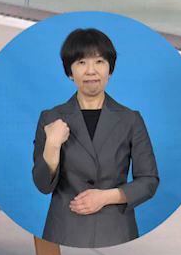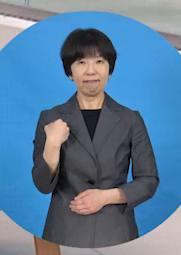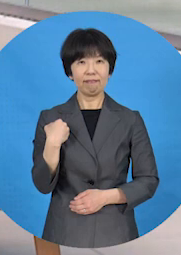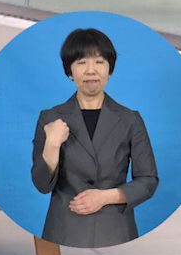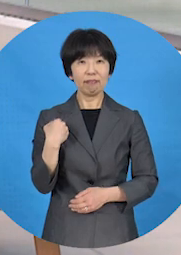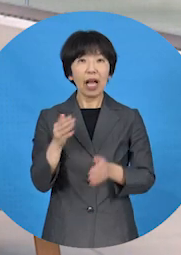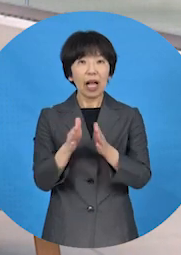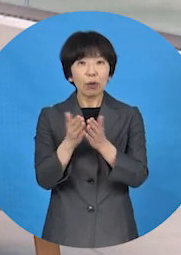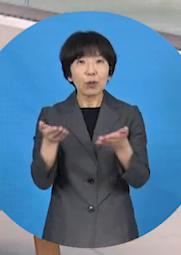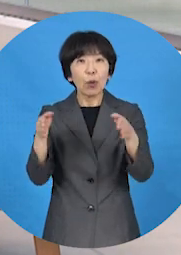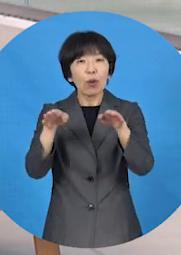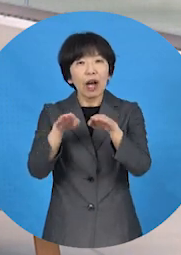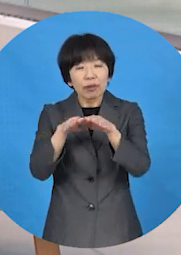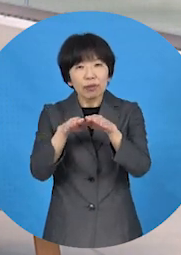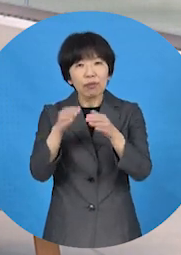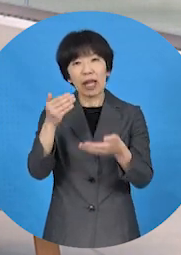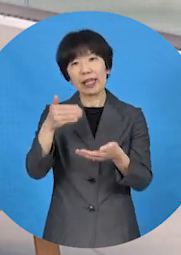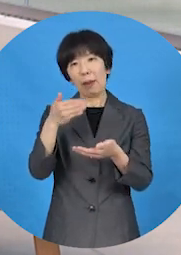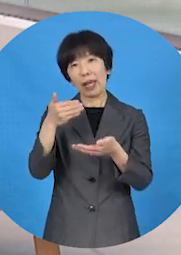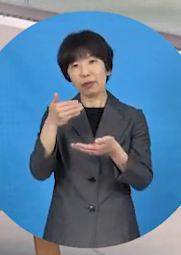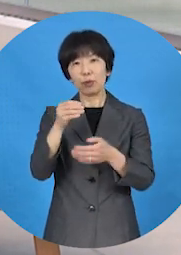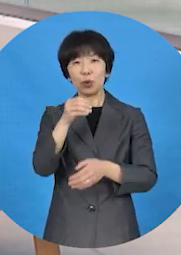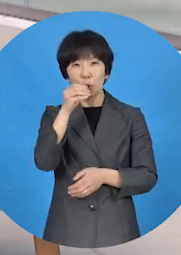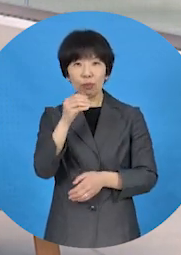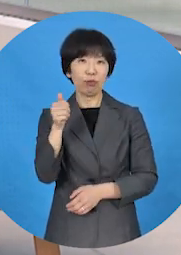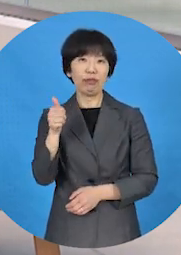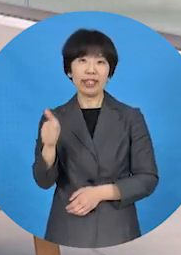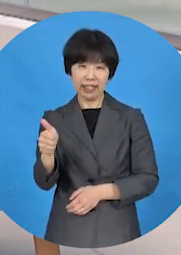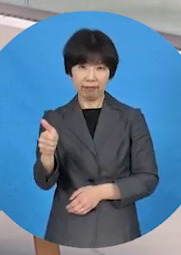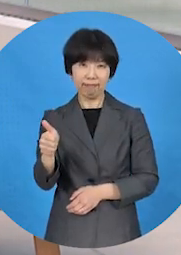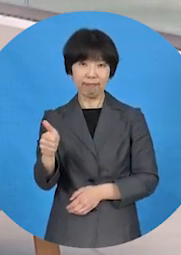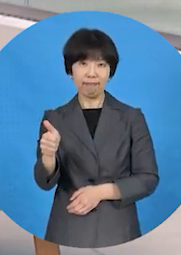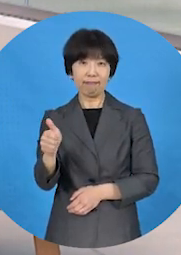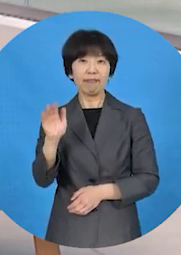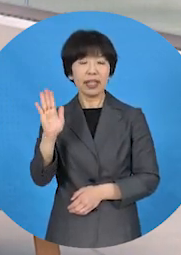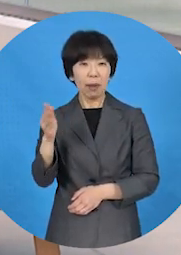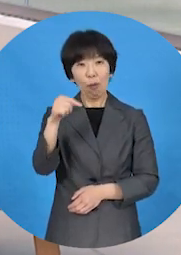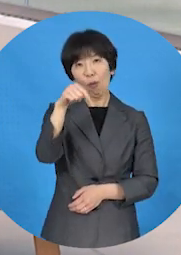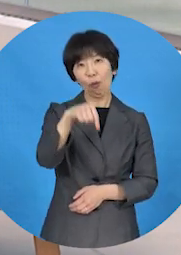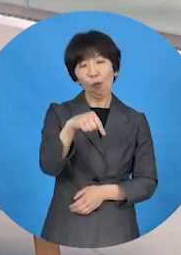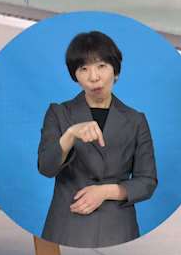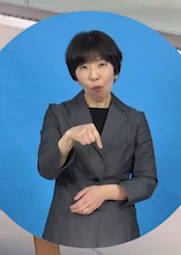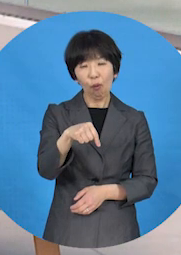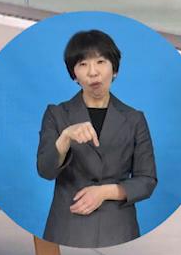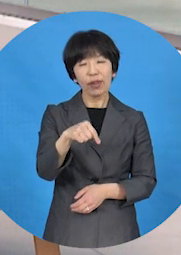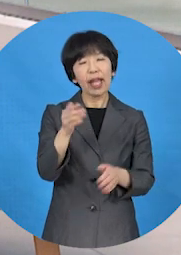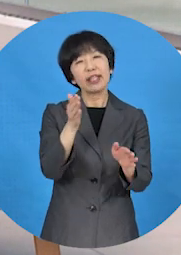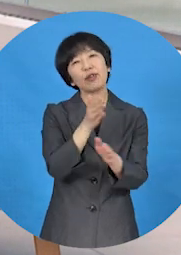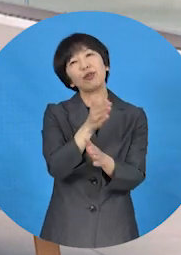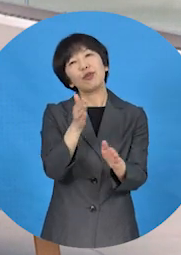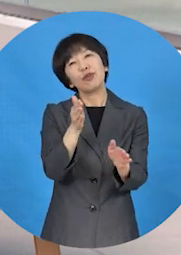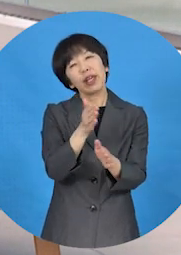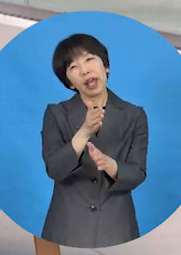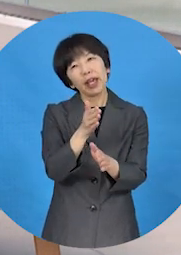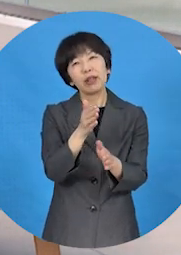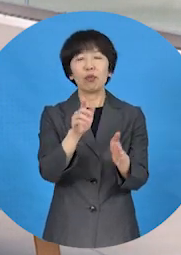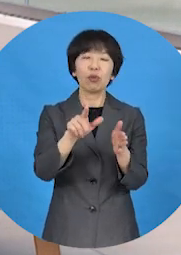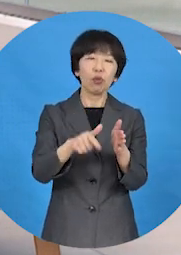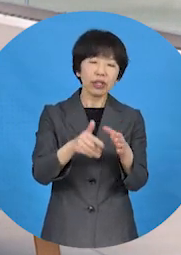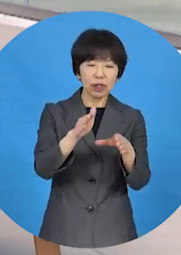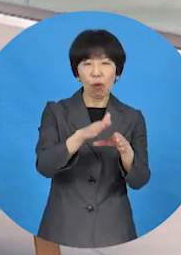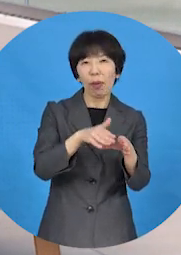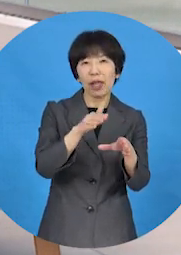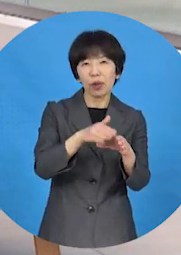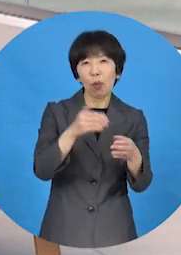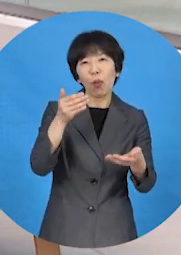ね、なんか図書館っていうと本当飲食禁止じゃないですか、はい、休憩の合間とかにここで自分でね、はい、お弁